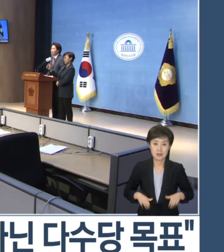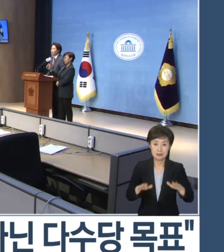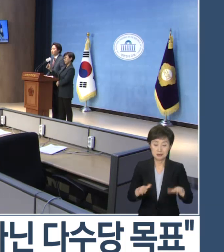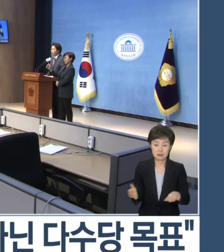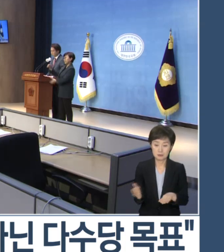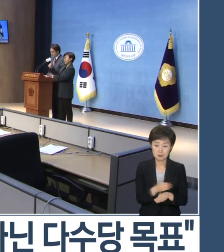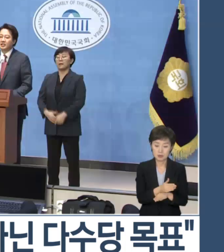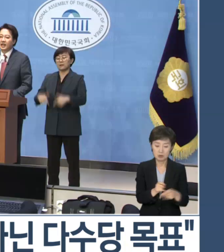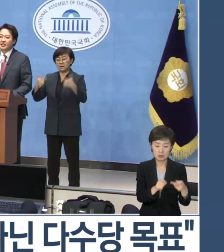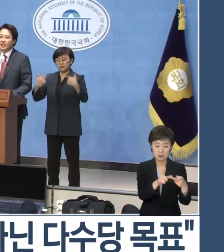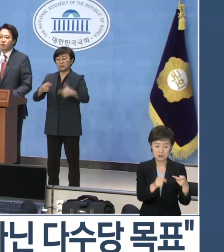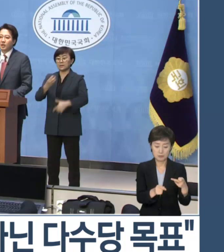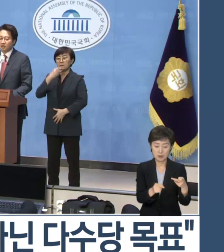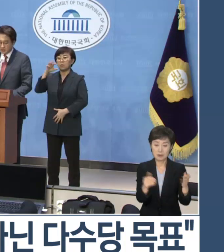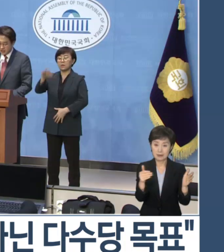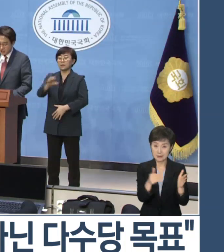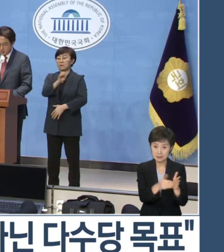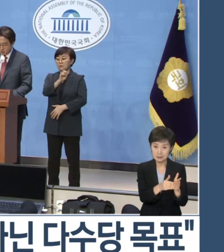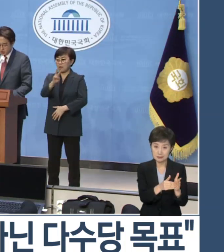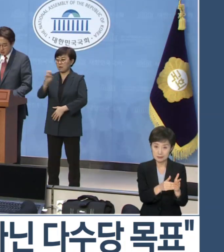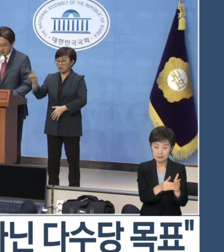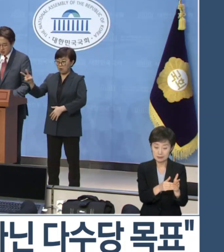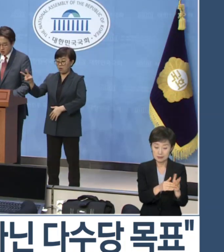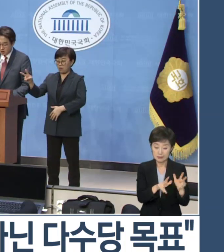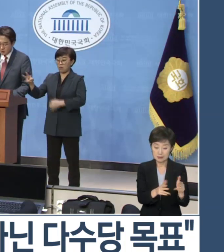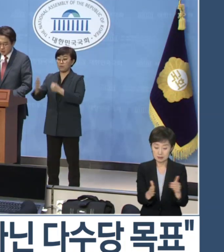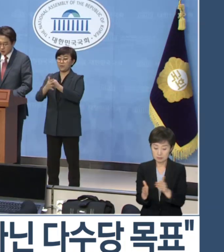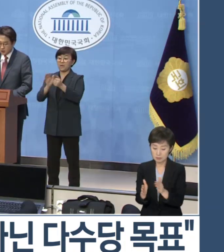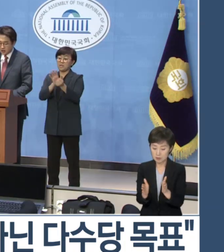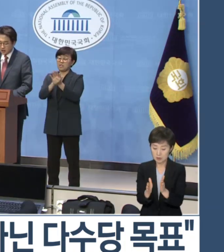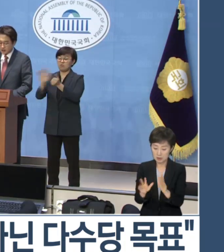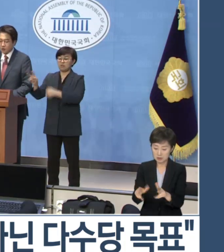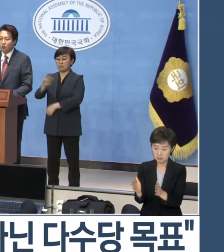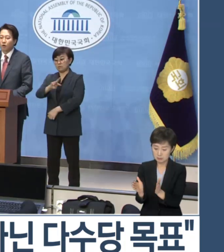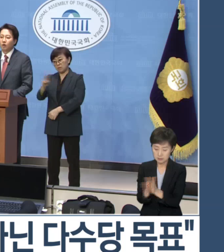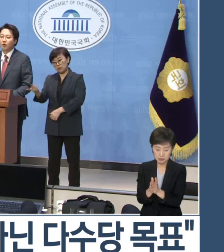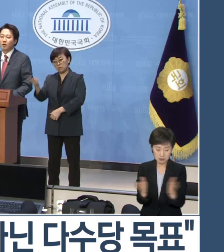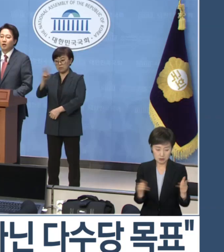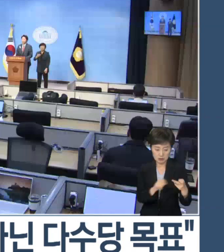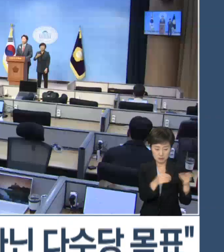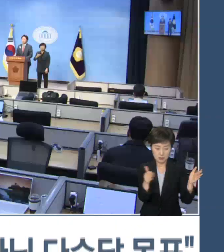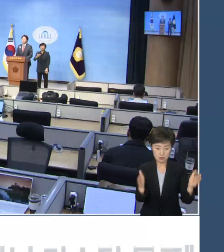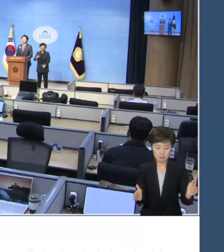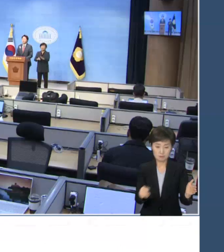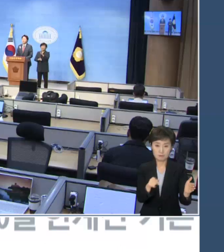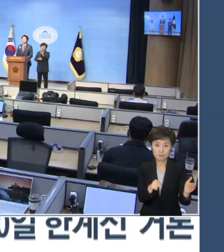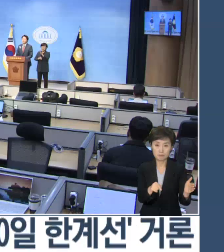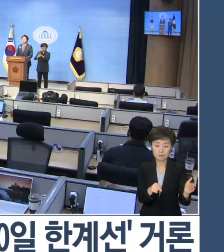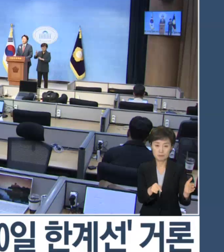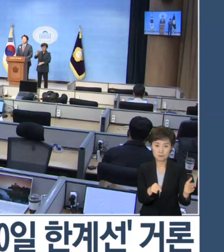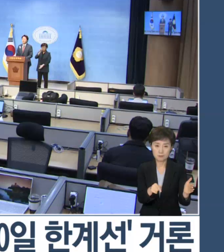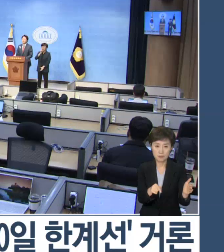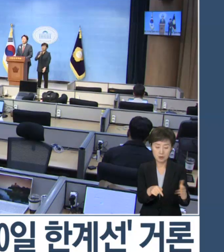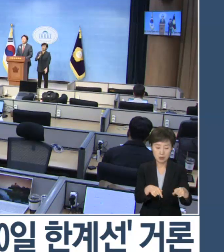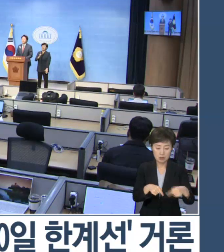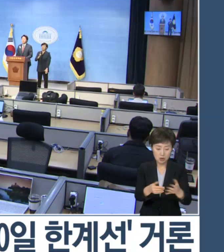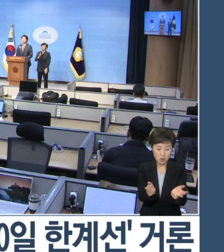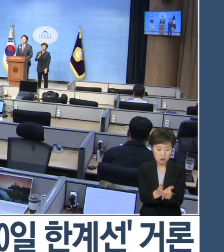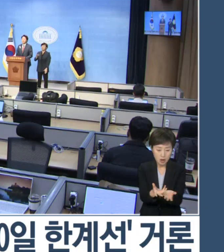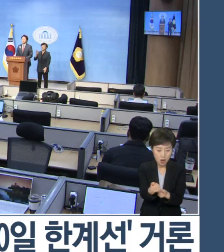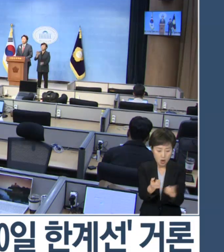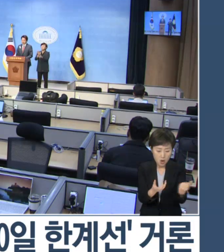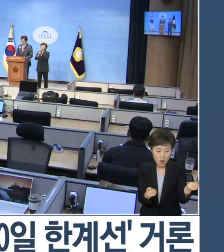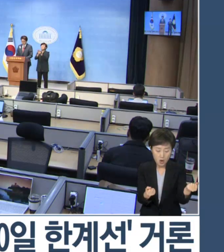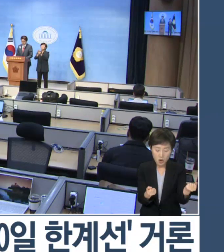지금부터 12월까지 어떤 소동 속에서 분당이 된다든가 무슨 어떤 사태가